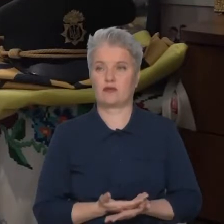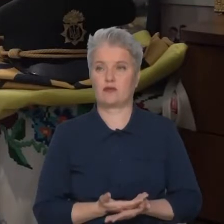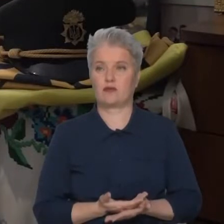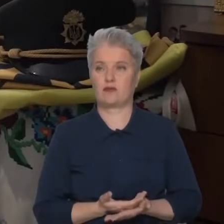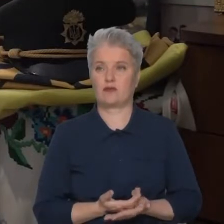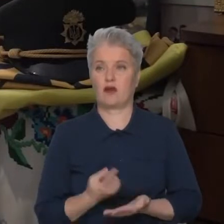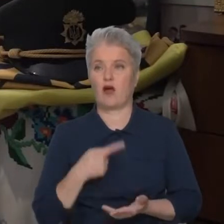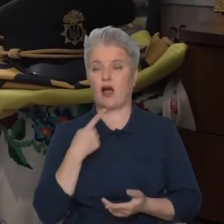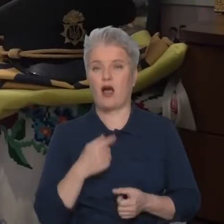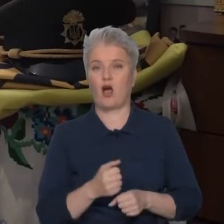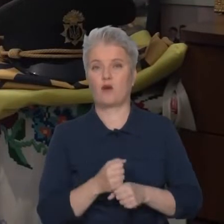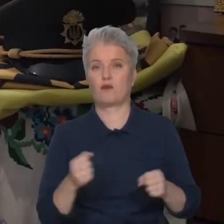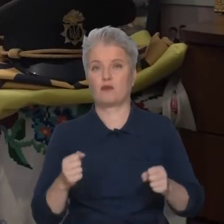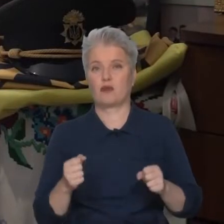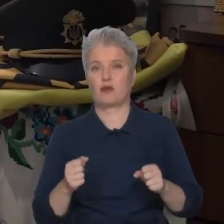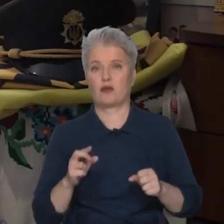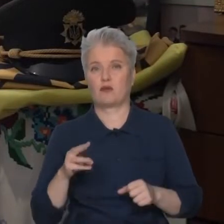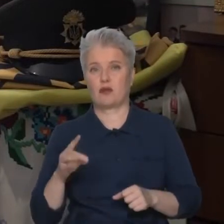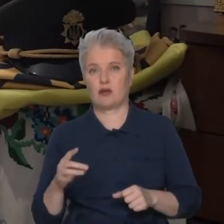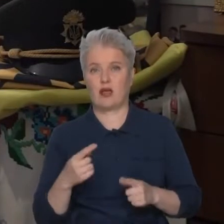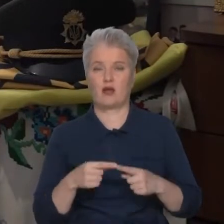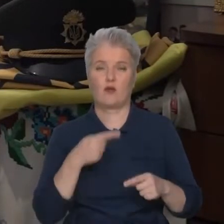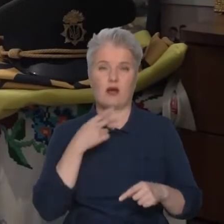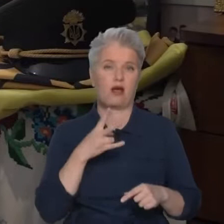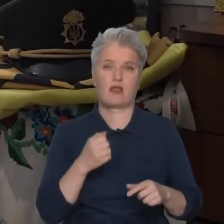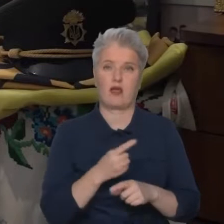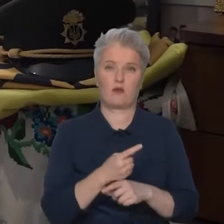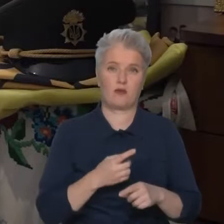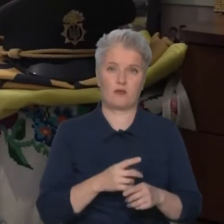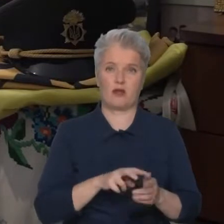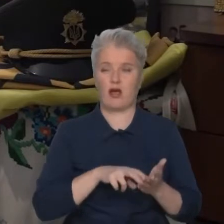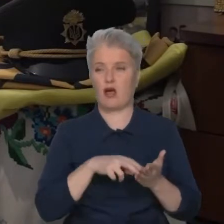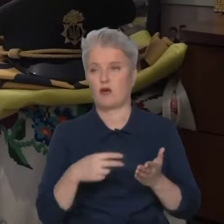виходить. Одні кажуть, підбили БТР, другі кажуть, що не підбили, він просто впав, бо був